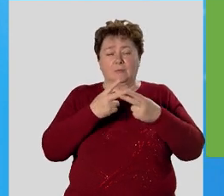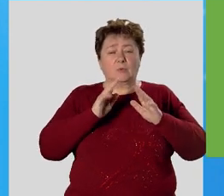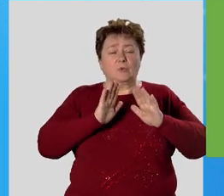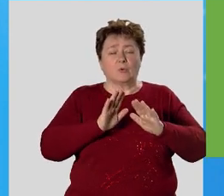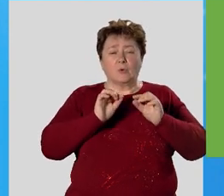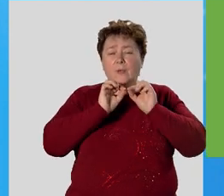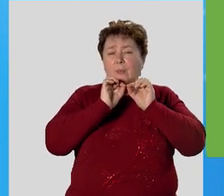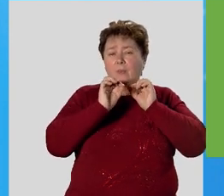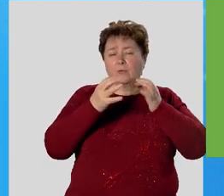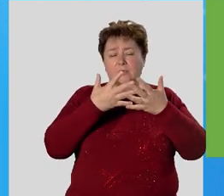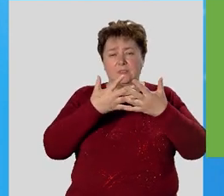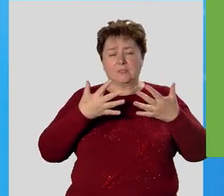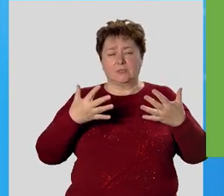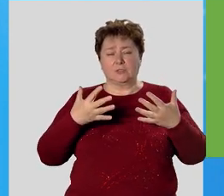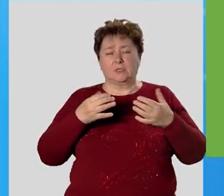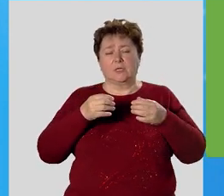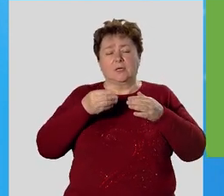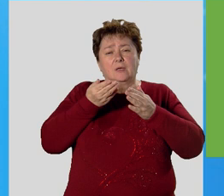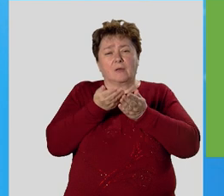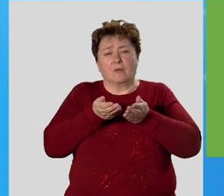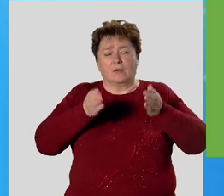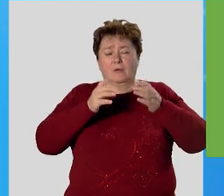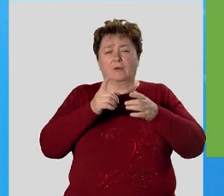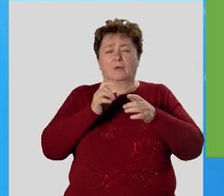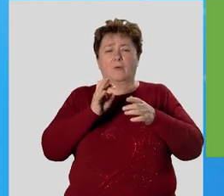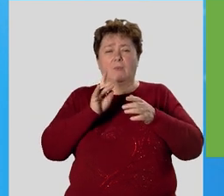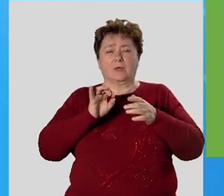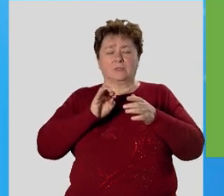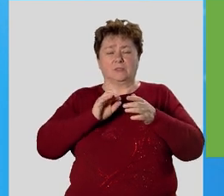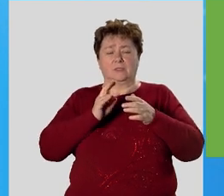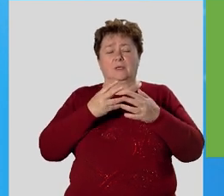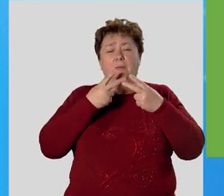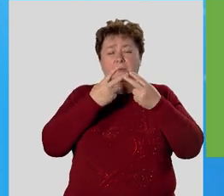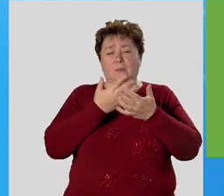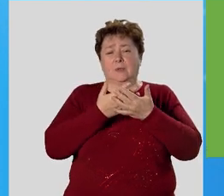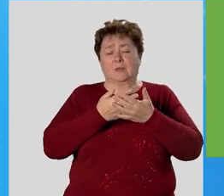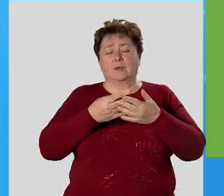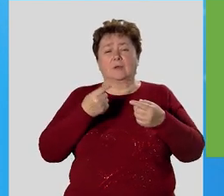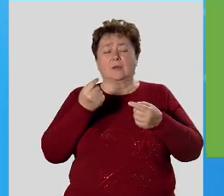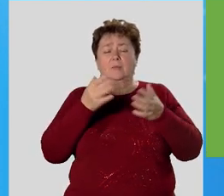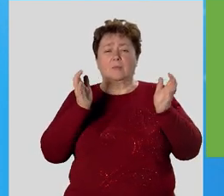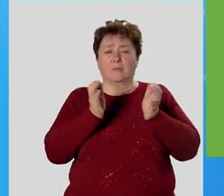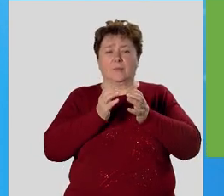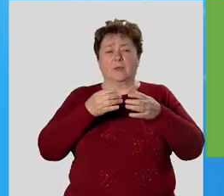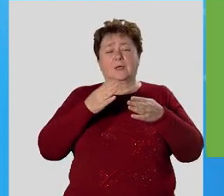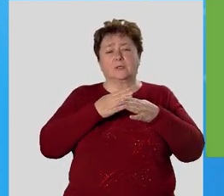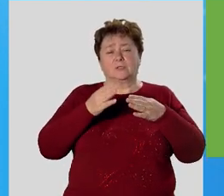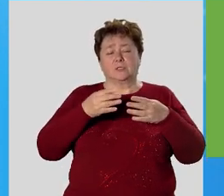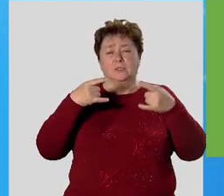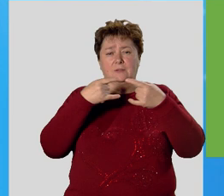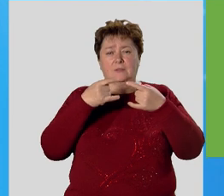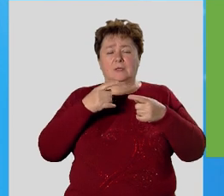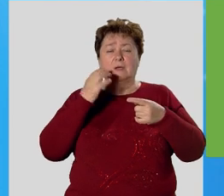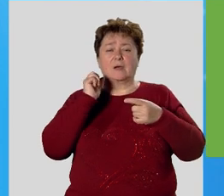только тонкая сеточка и глыбки хроматина. Предлагаю посмотреть небольшой видеофрагмент,